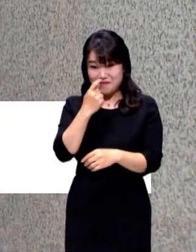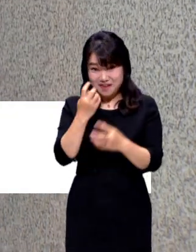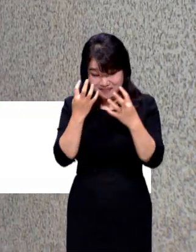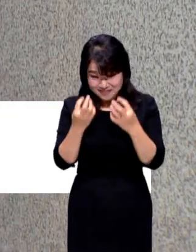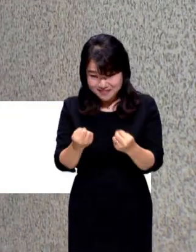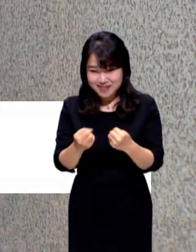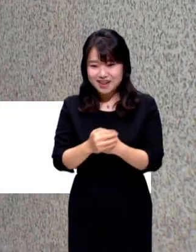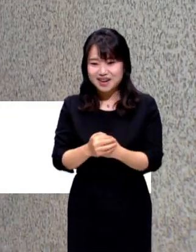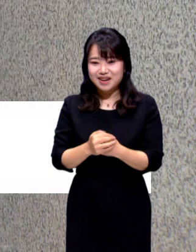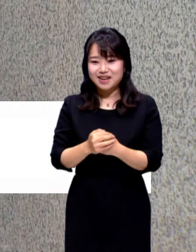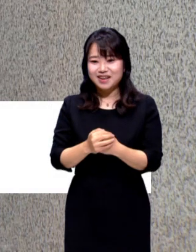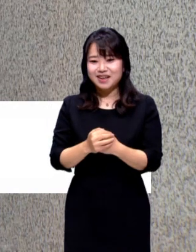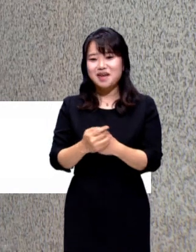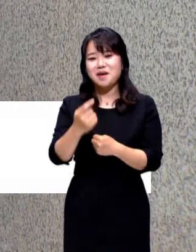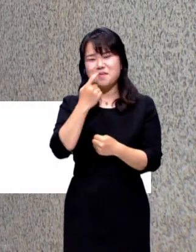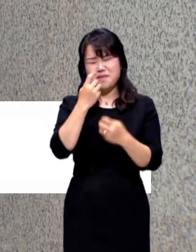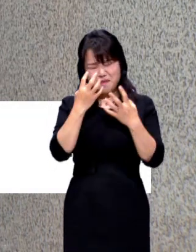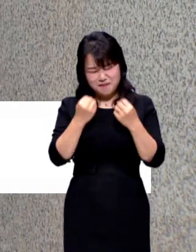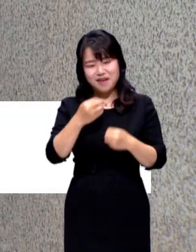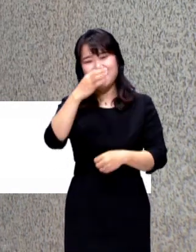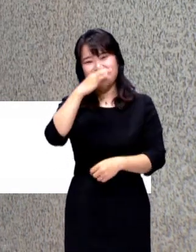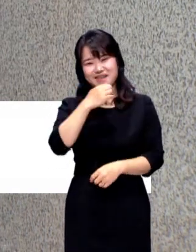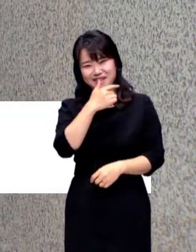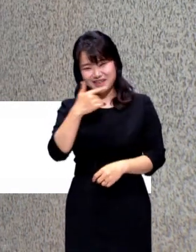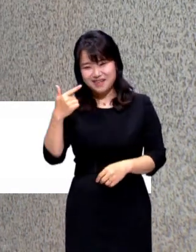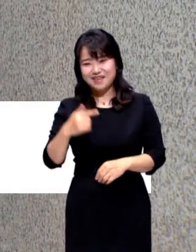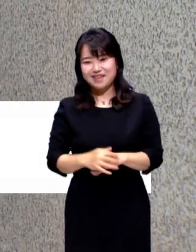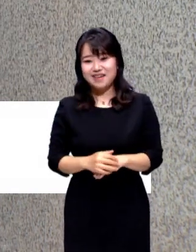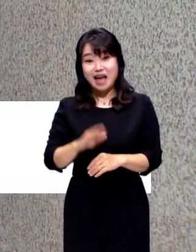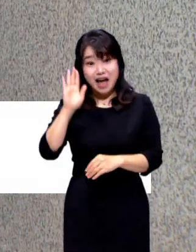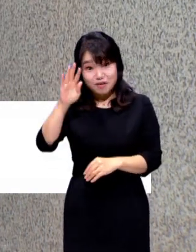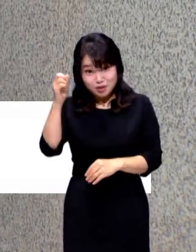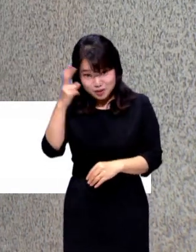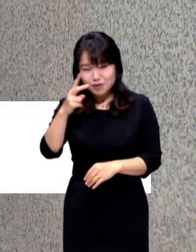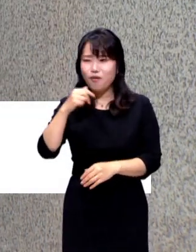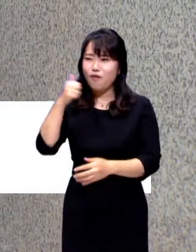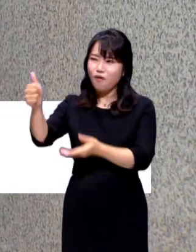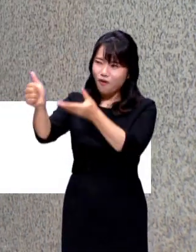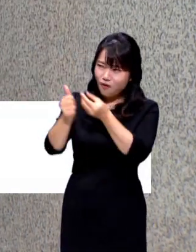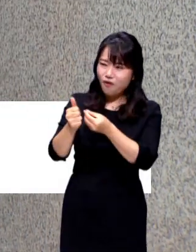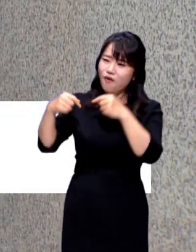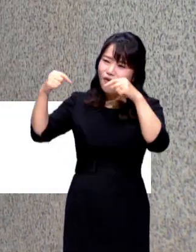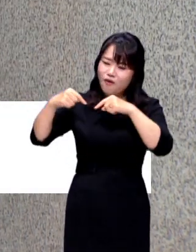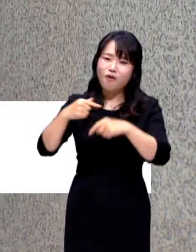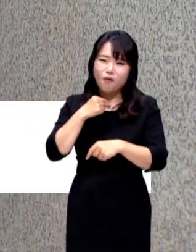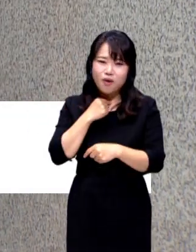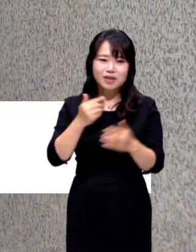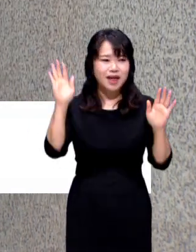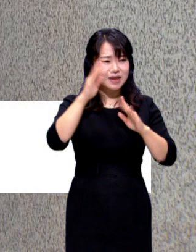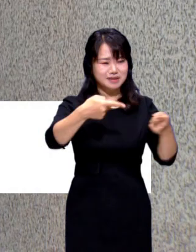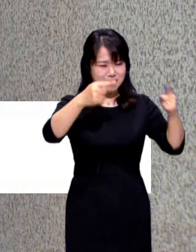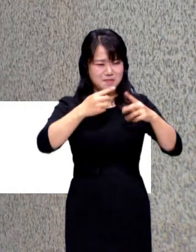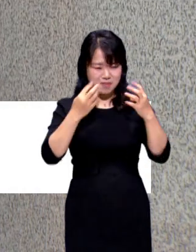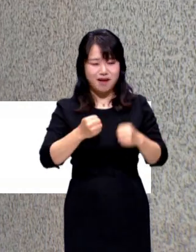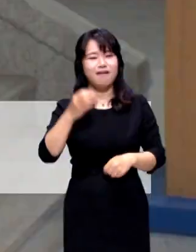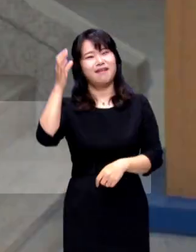많고 배웠던 것도 많았던 것 같아서 앞으로도 많이 있었으면 좋겠고 또 많은 학생들이 참여했으면